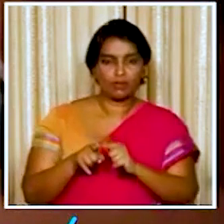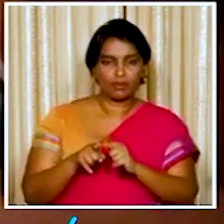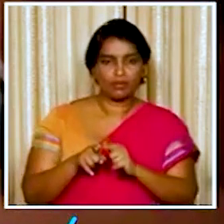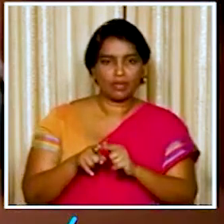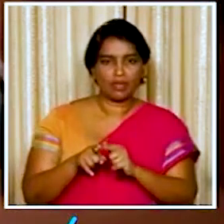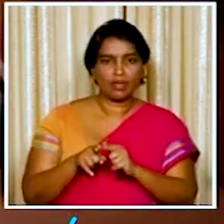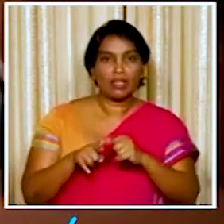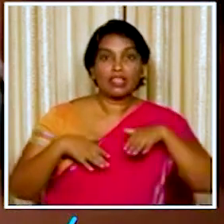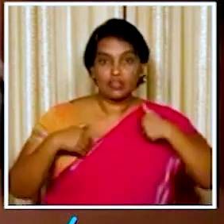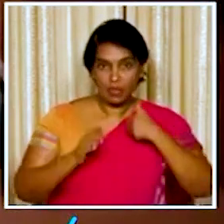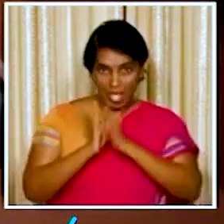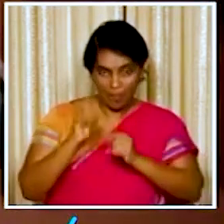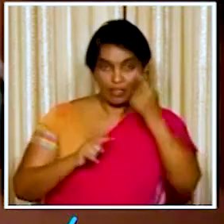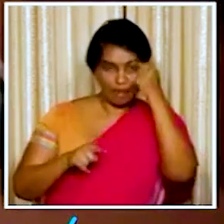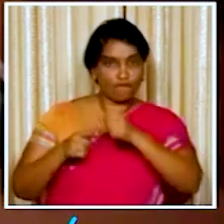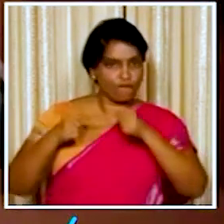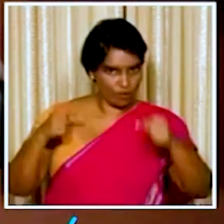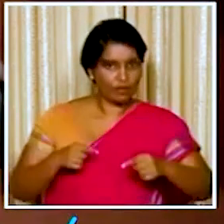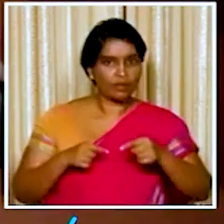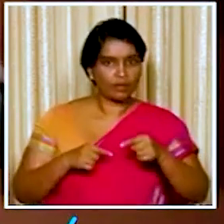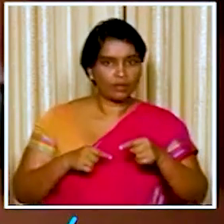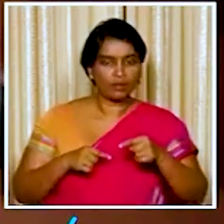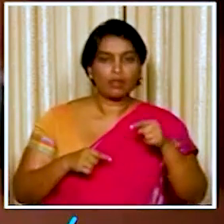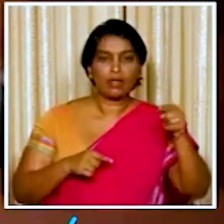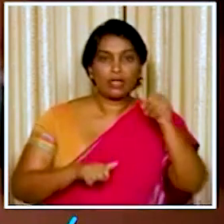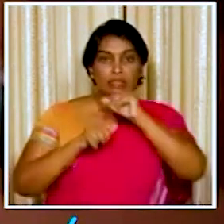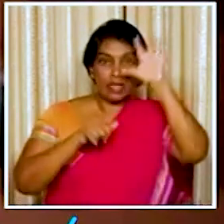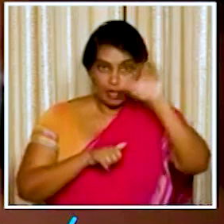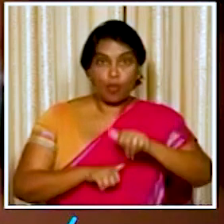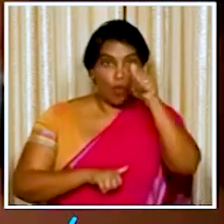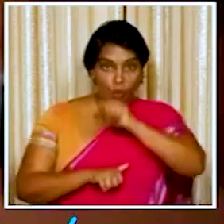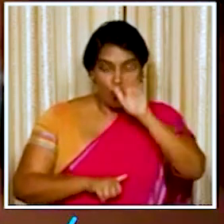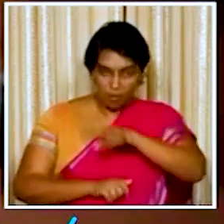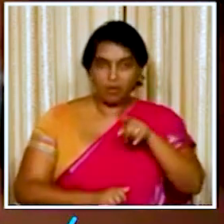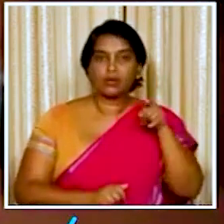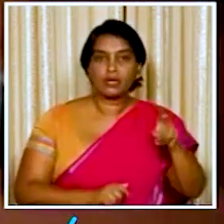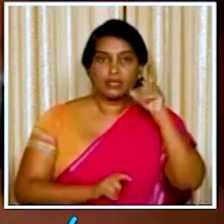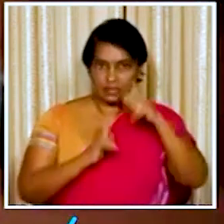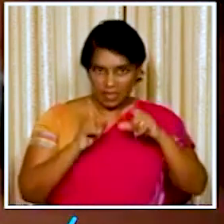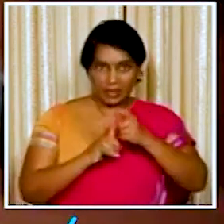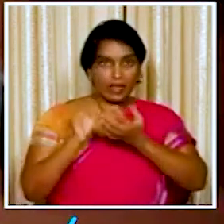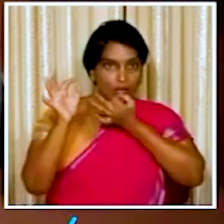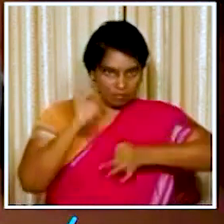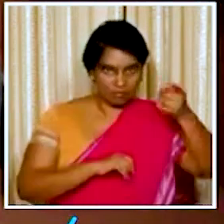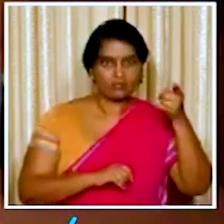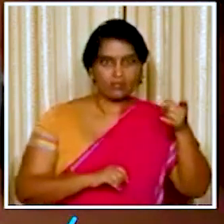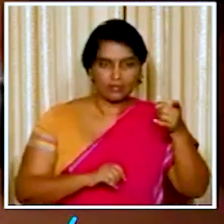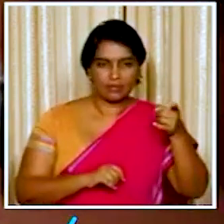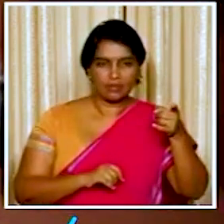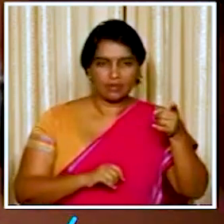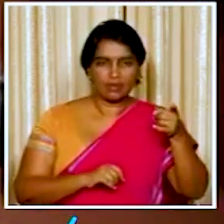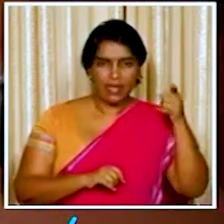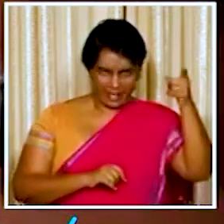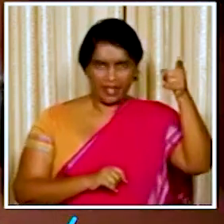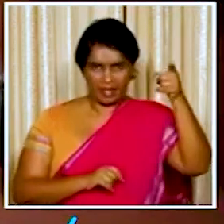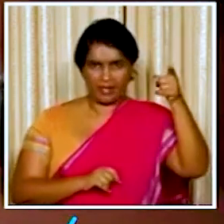හරි ඒකනේ කෙහෙලියට විරුද්ධද කී? ඒකනේ කෙහෙලිය ඖෂධ ගේනකොට හොරකම් කරා කියලා CID කියලා කියනවානේ. යදාමිනි ගුණවත්ද මත්තම තමයි